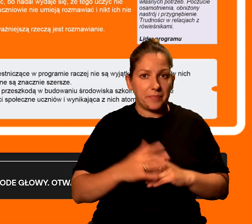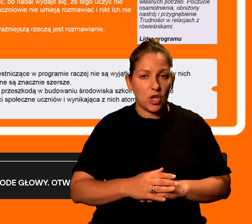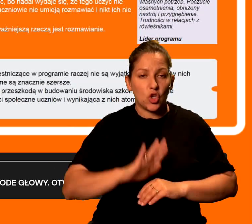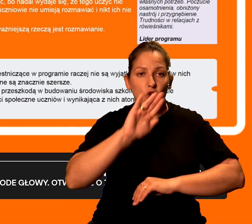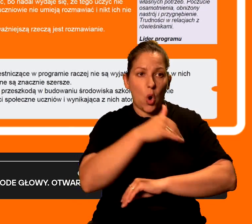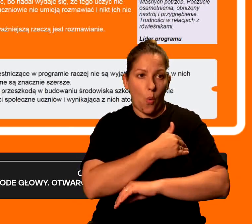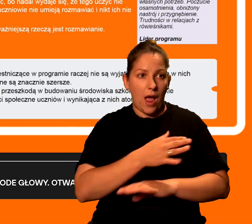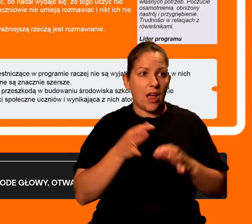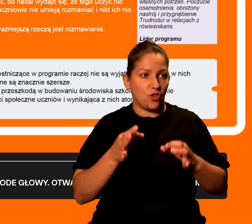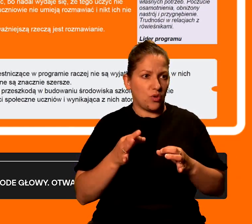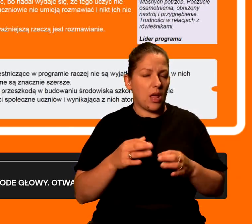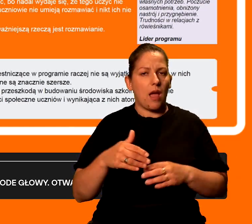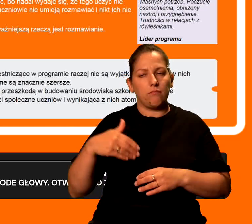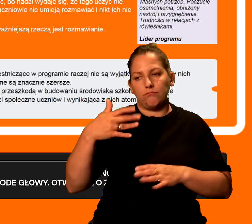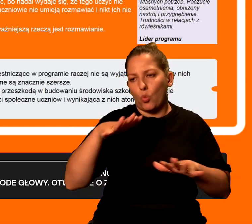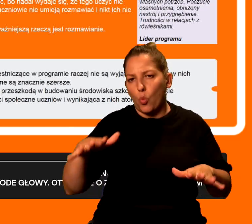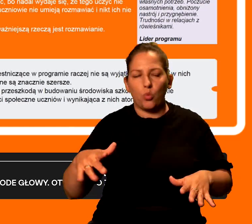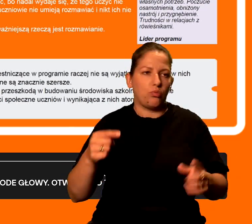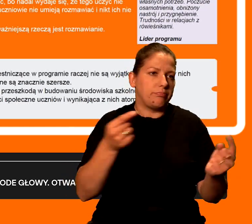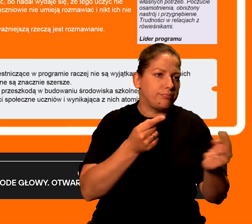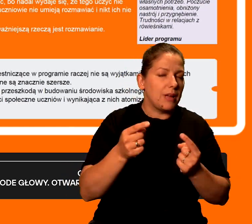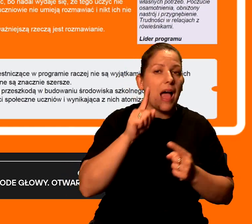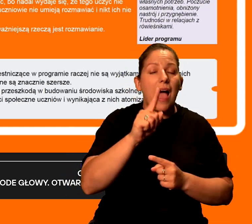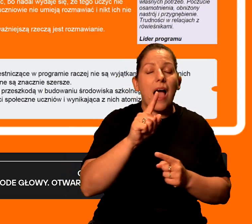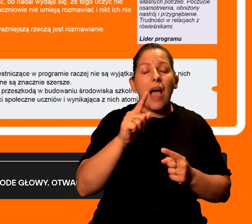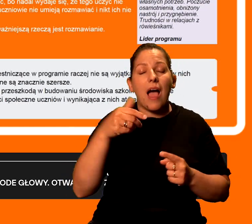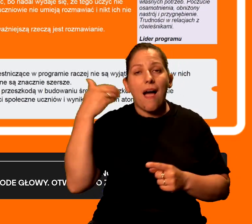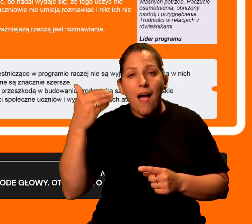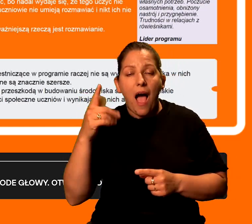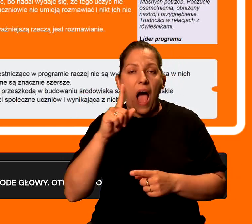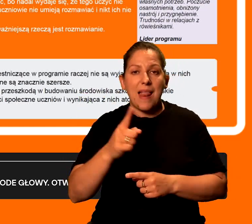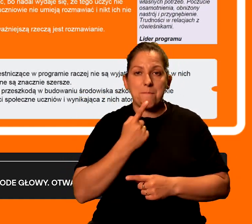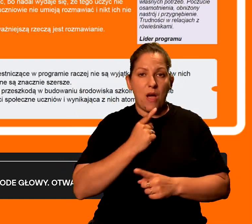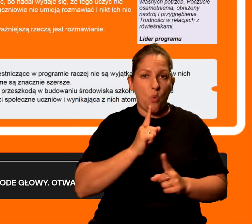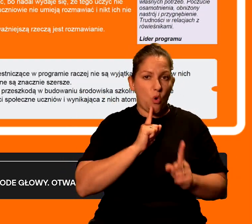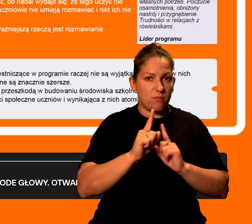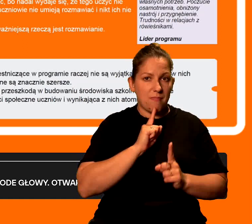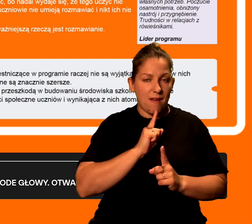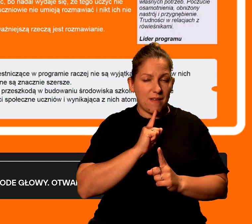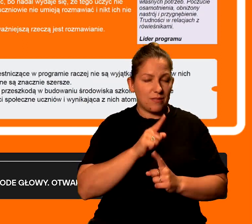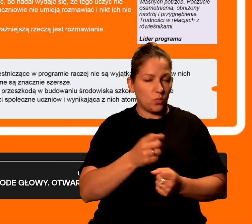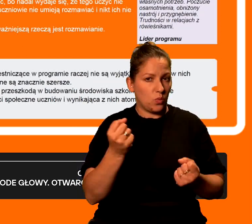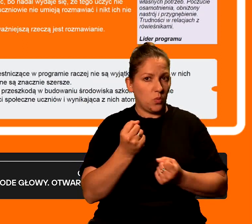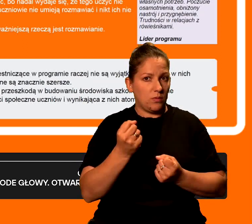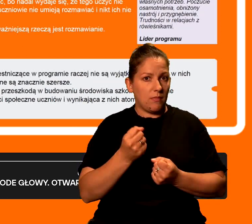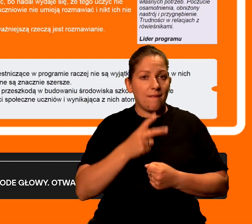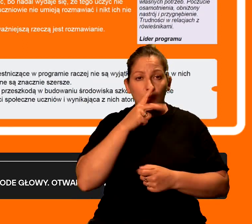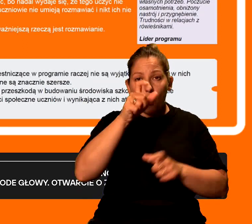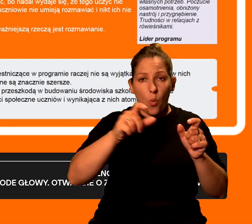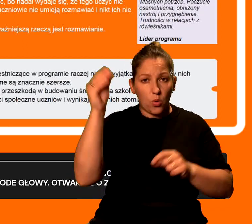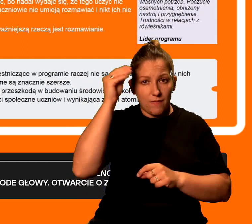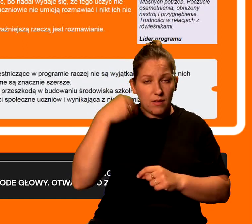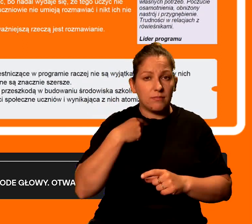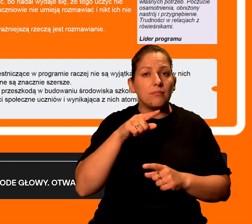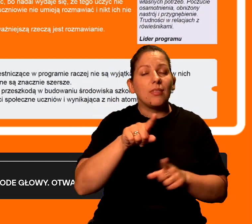szkole dzisiaj się dużo mówi, ale bardzo mało się rozmawia. To, co było bardzo uderzające, to właściwie ci uczniowie, z którymi rozmawialiśmy,